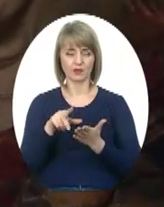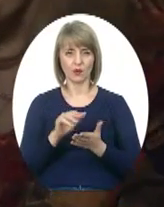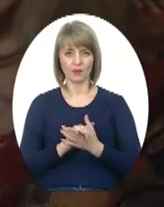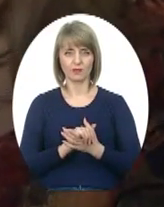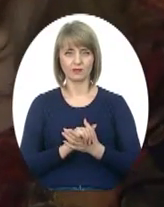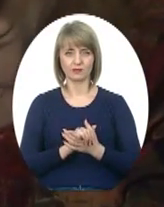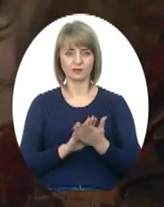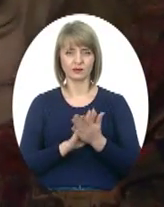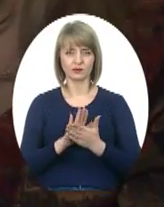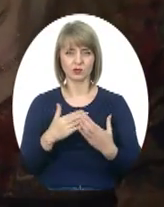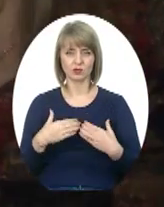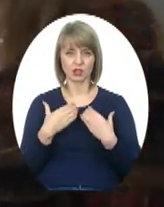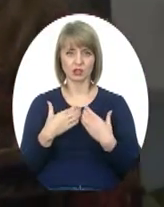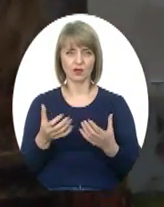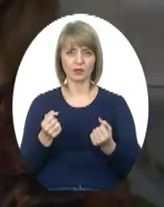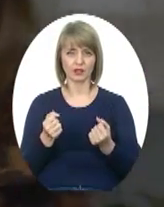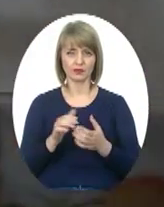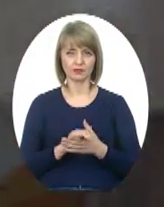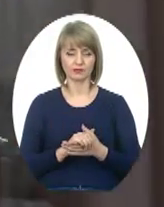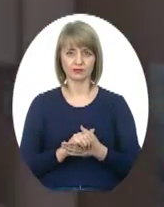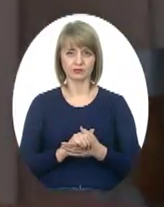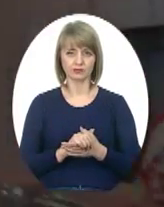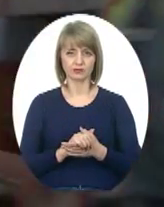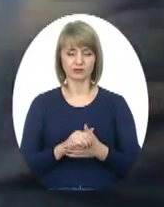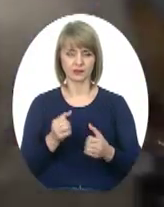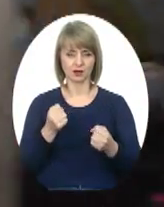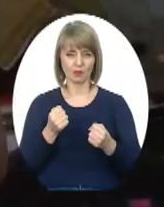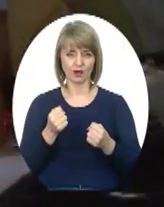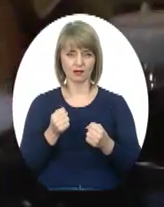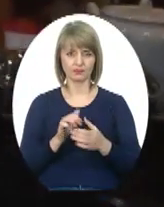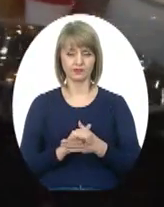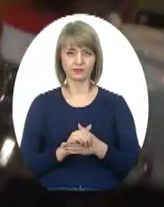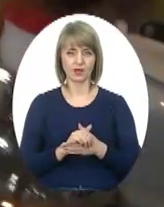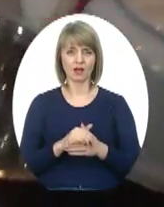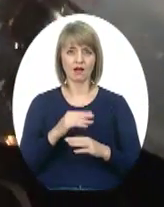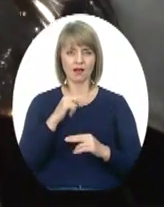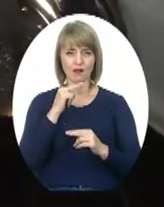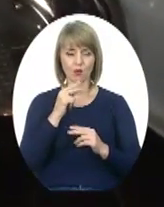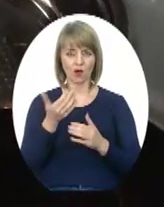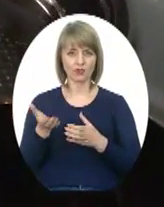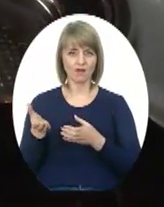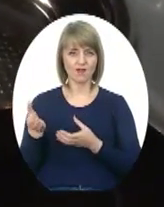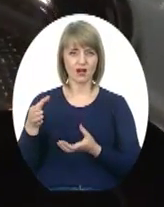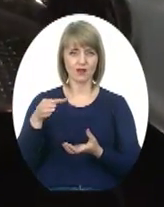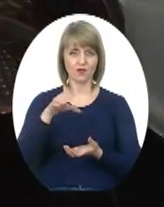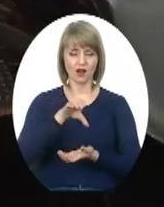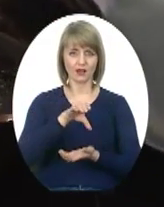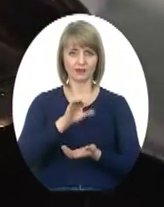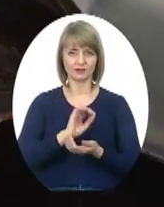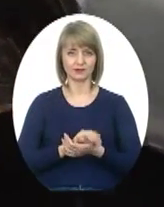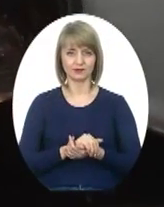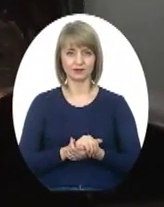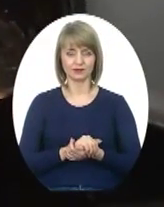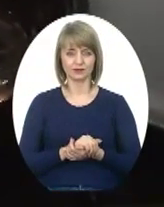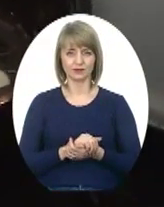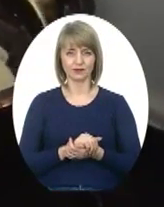Пойдем. Во. Ничего страшного. Бери. Крепко. И аккуратно. Выливай.